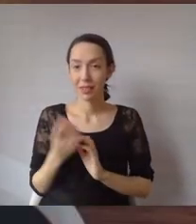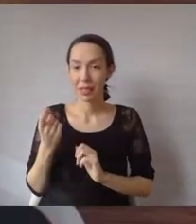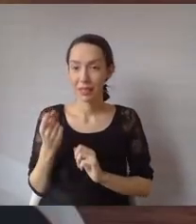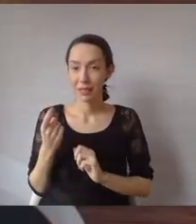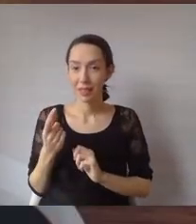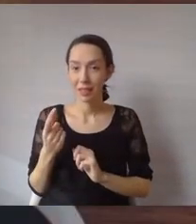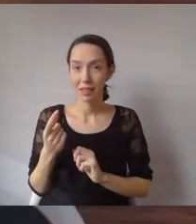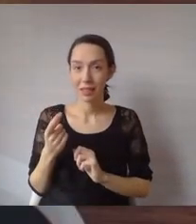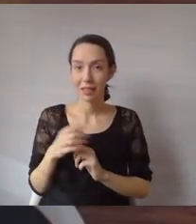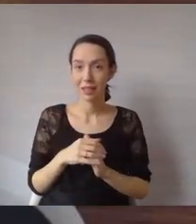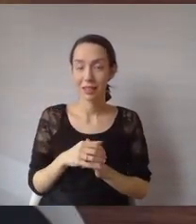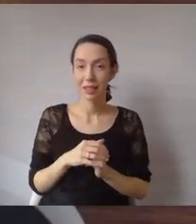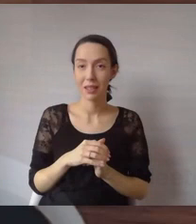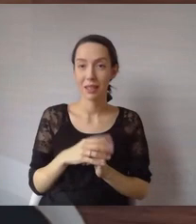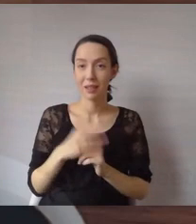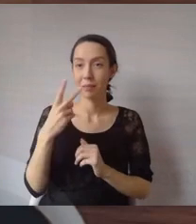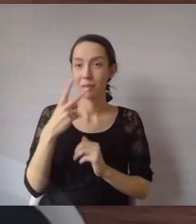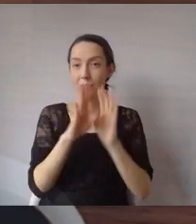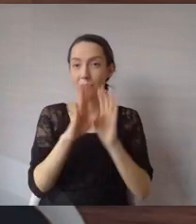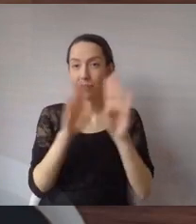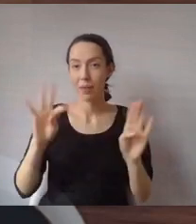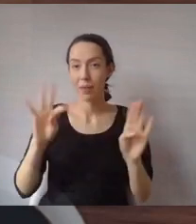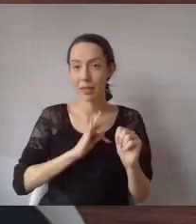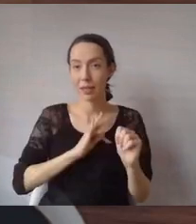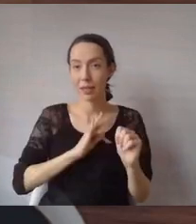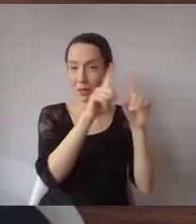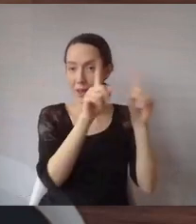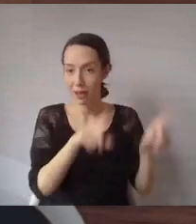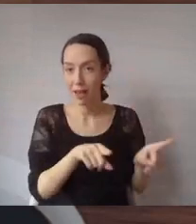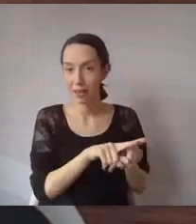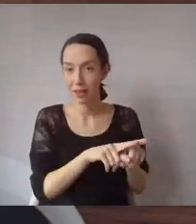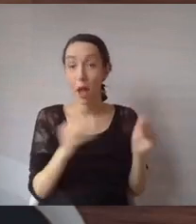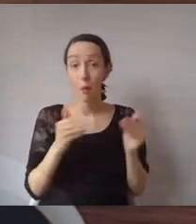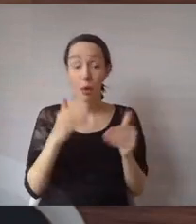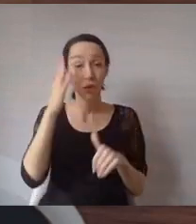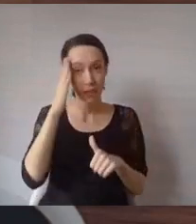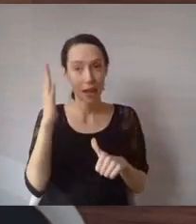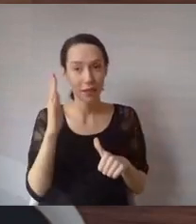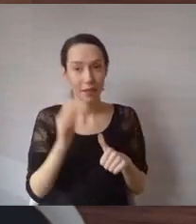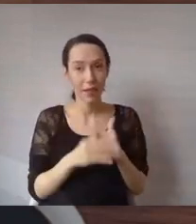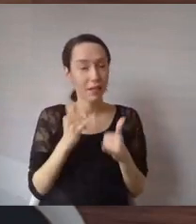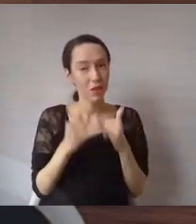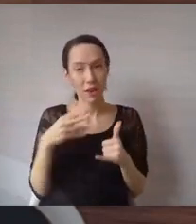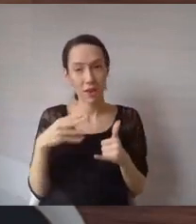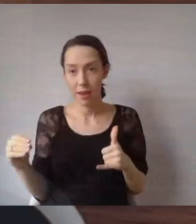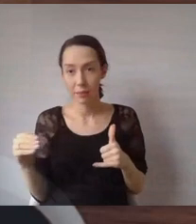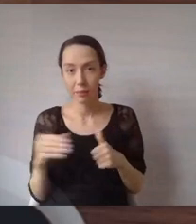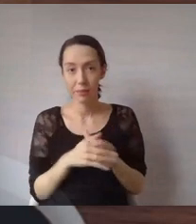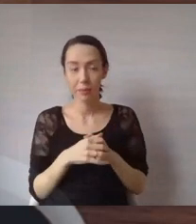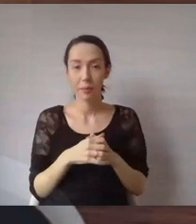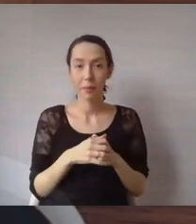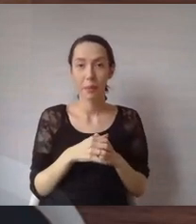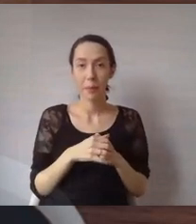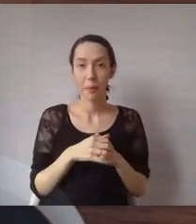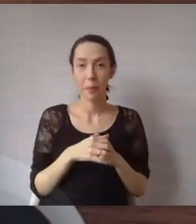ekran, bo być może znacie tą funkcję, ale jeżeli nie, to fajnie, żebyście